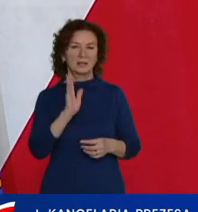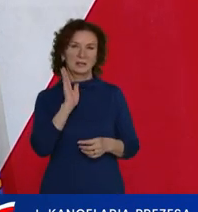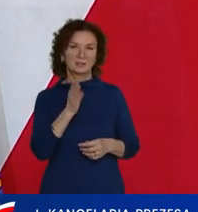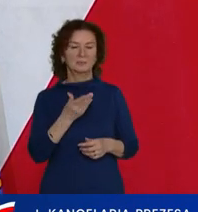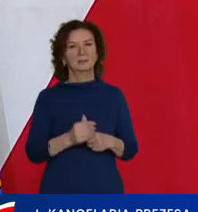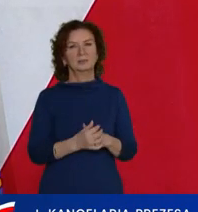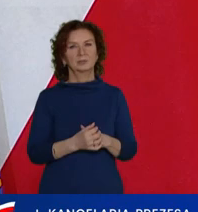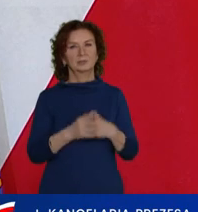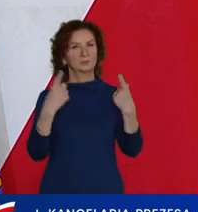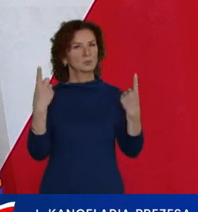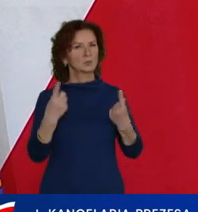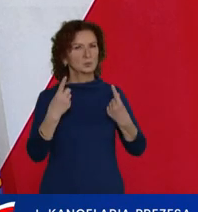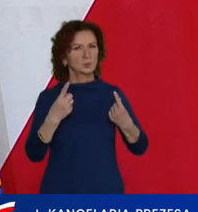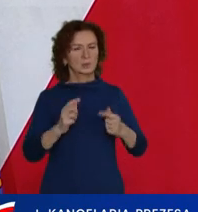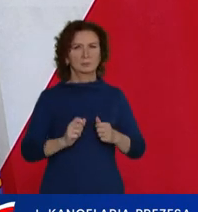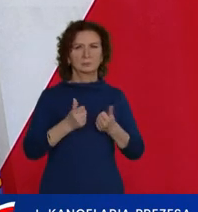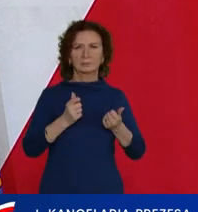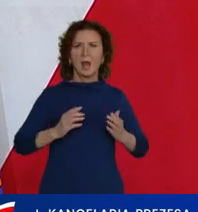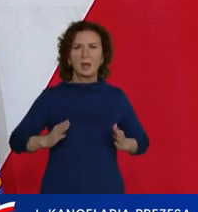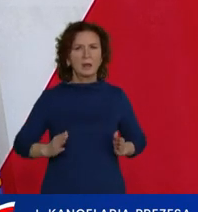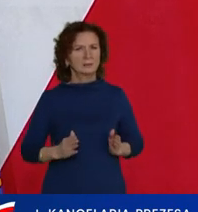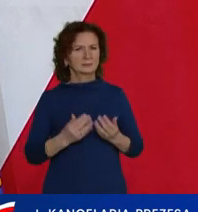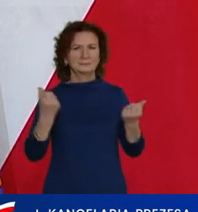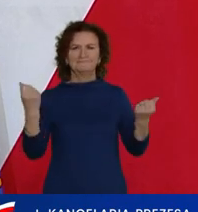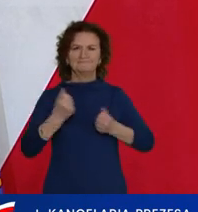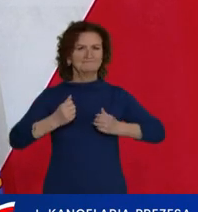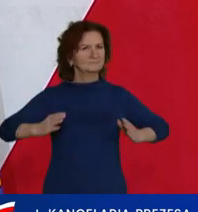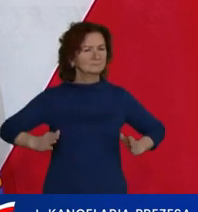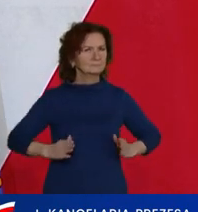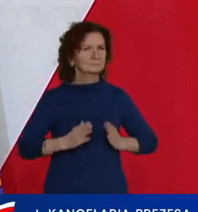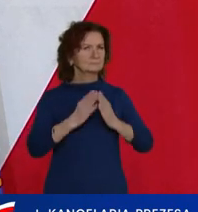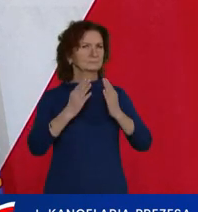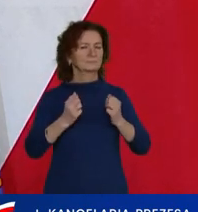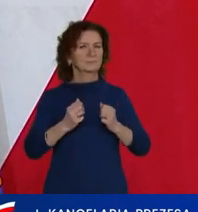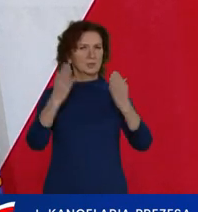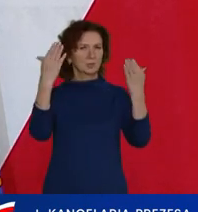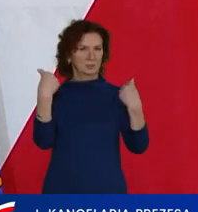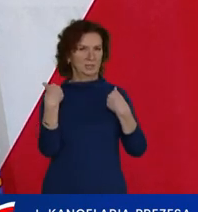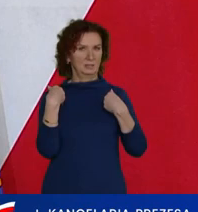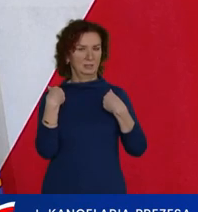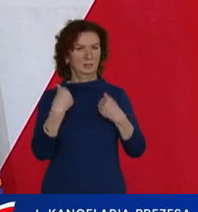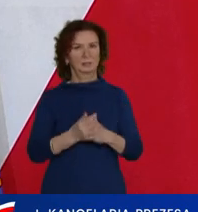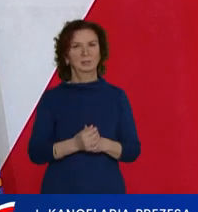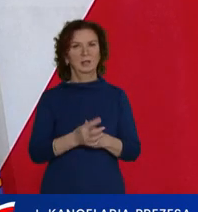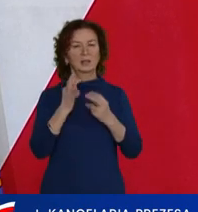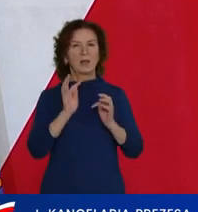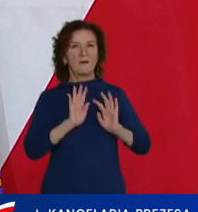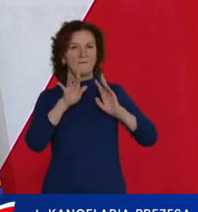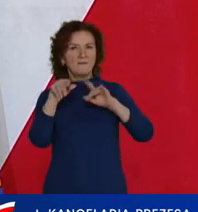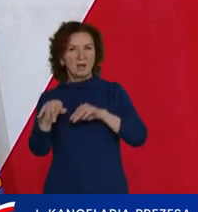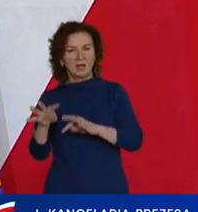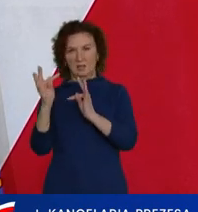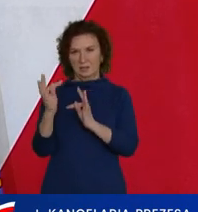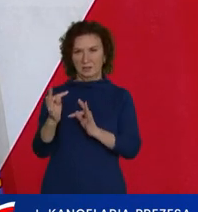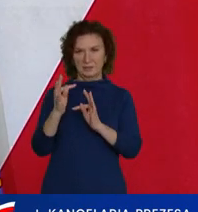do czynienia z apogeum, jeśli tak można powiedzieć, w szpitalach, czyli ta fala przetacza się w